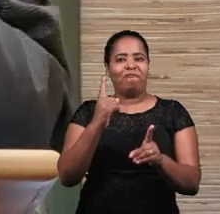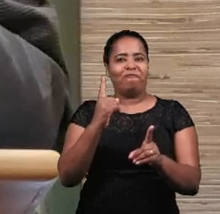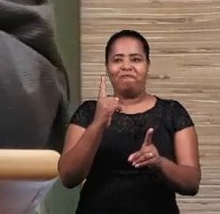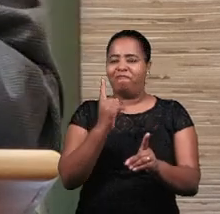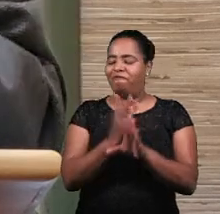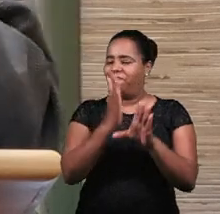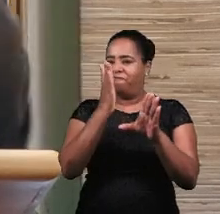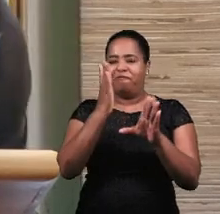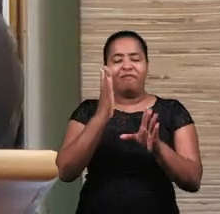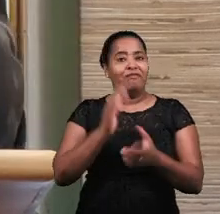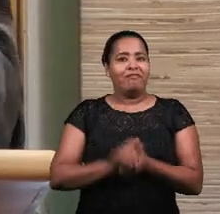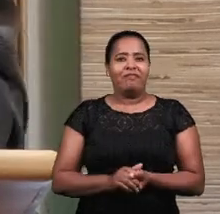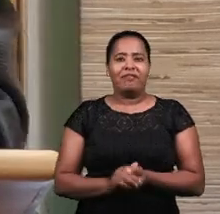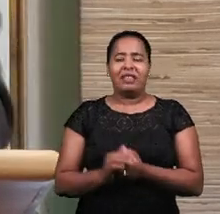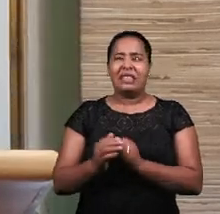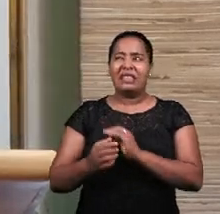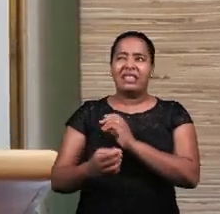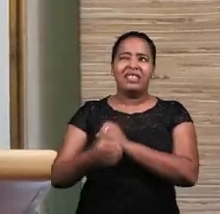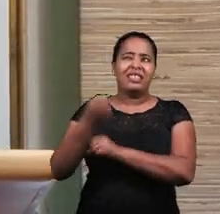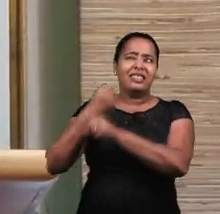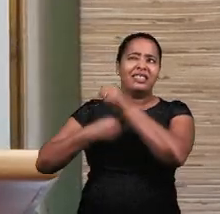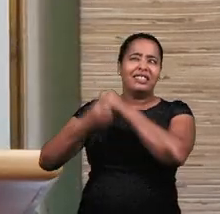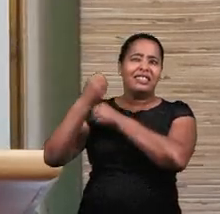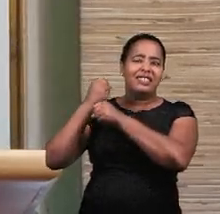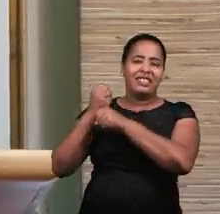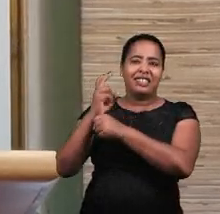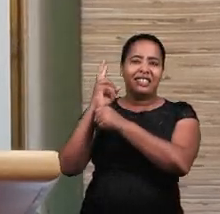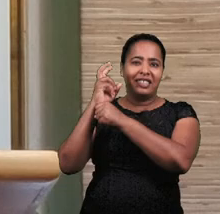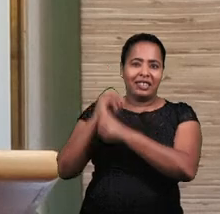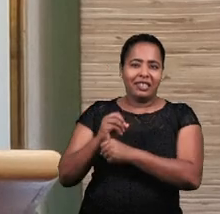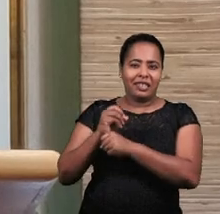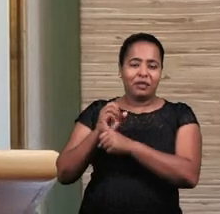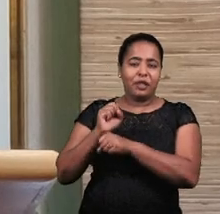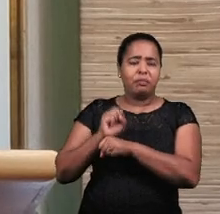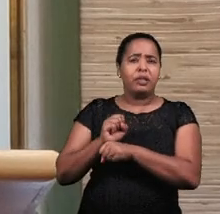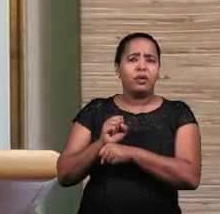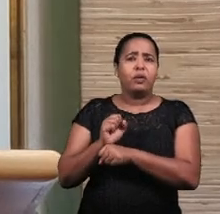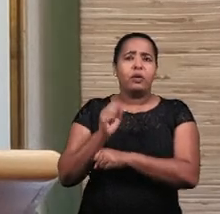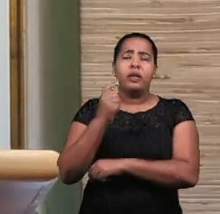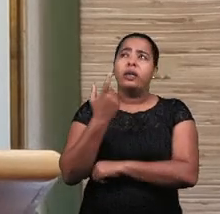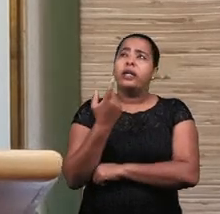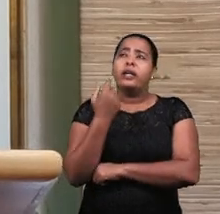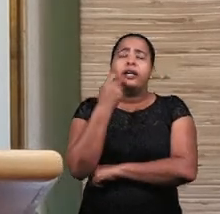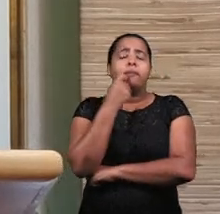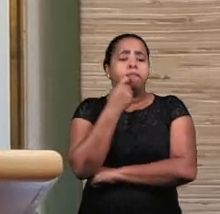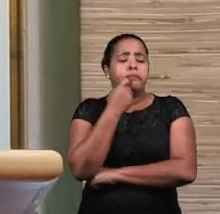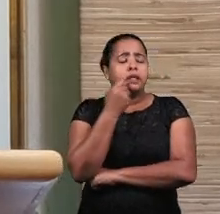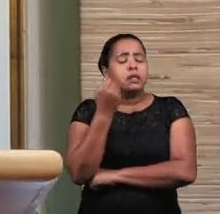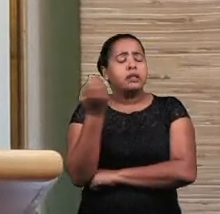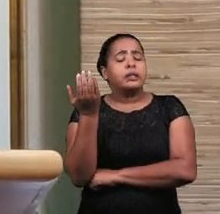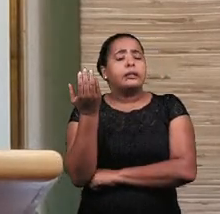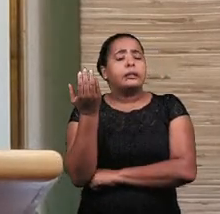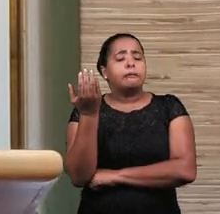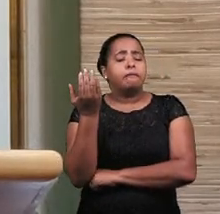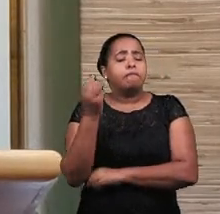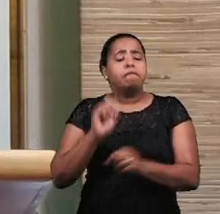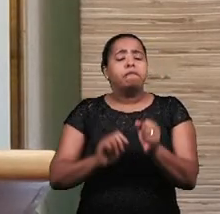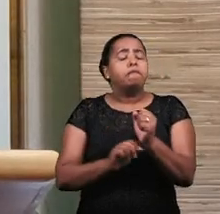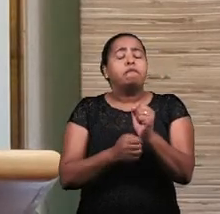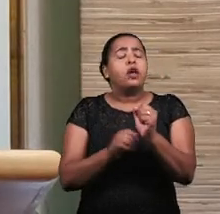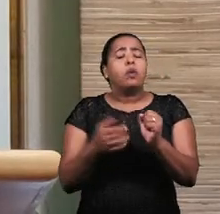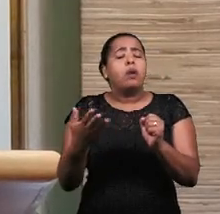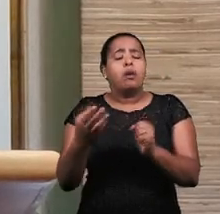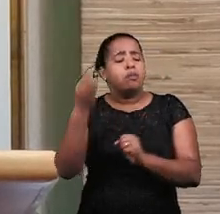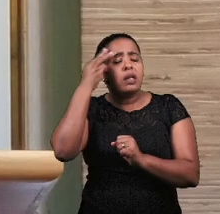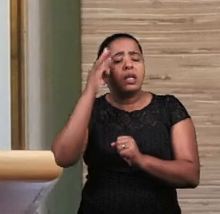arrêtons là-bas. À l'époque, c'était le début. Nous sommes arrêtés là. Écoutez une chose. C'est quoi cette énigme?